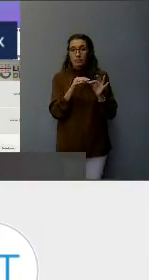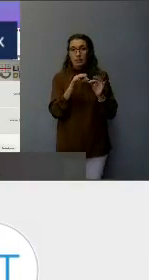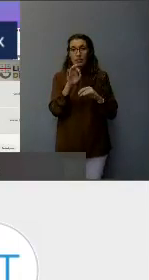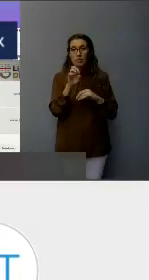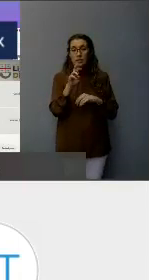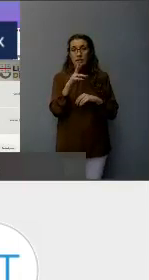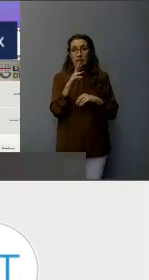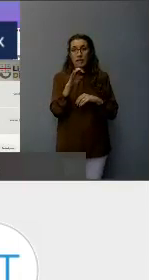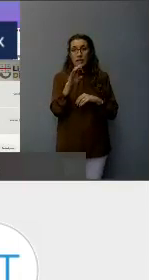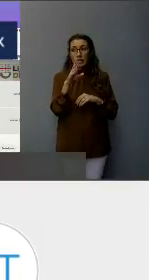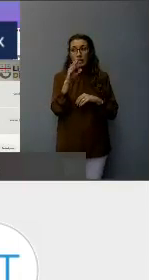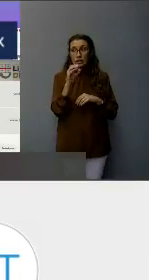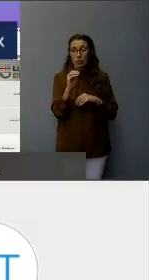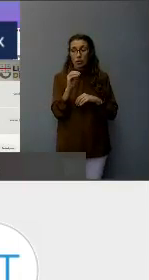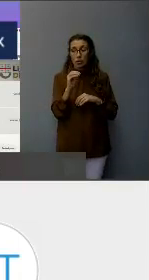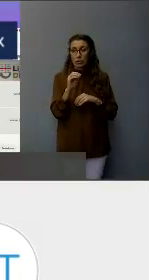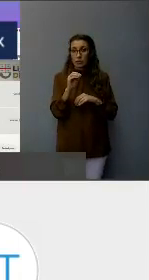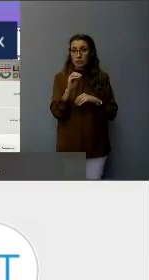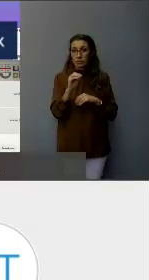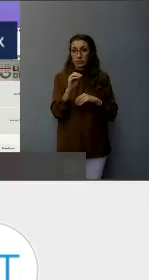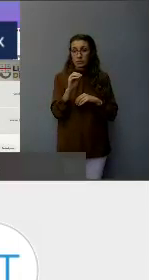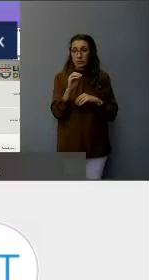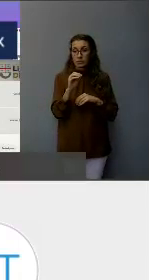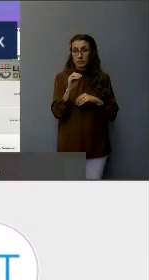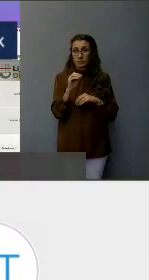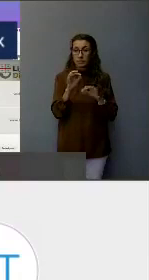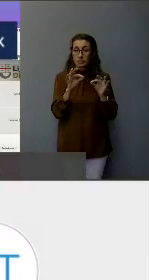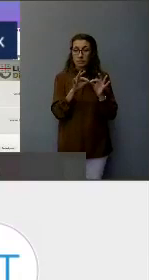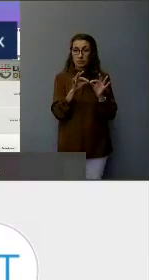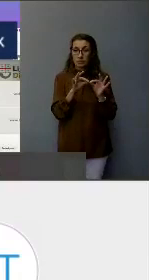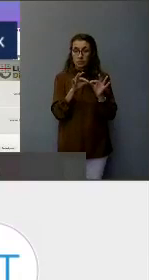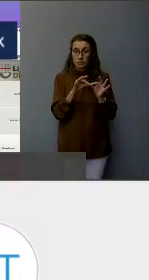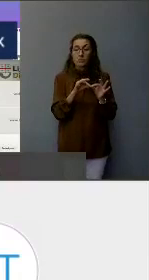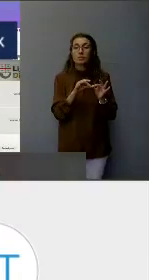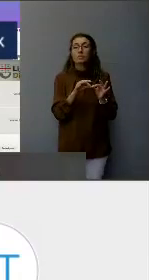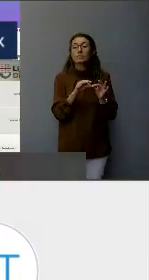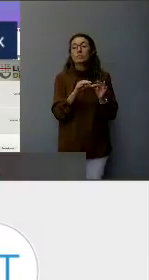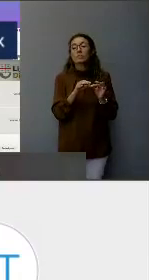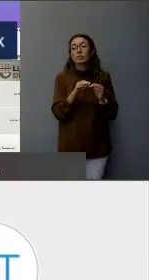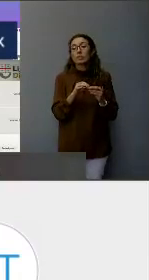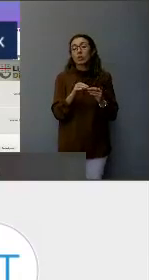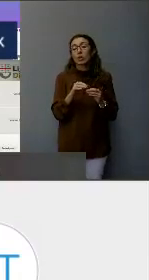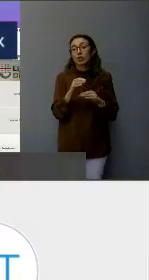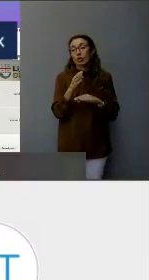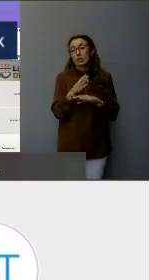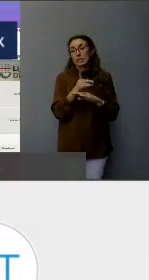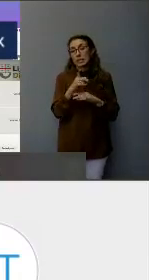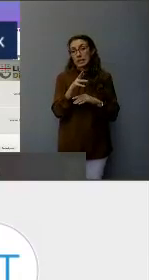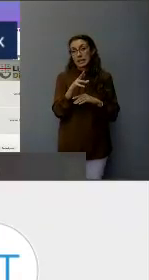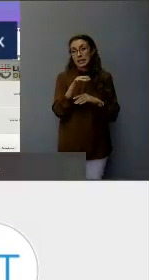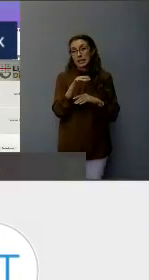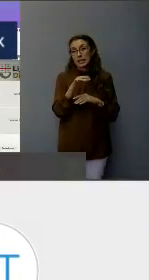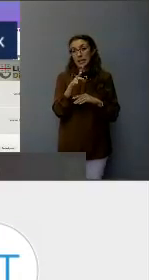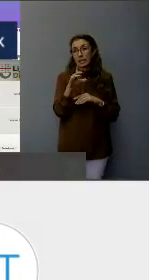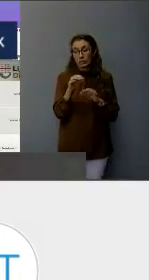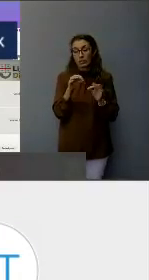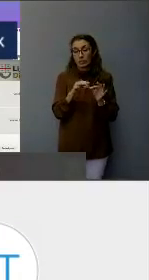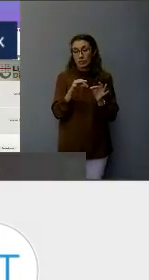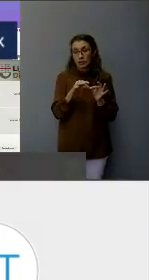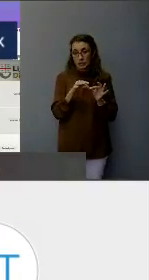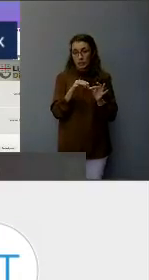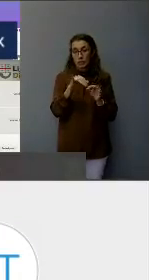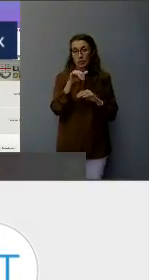consigliere ferrero favorevole il consigliere grillo parla regole